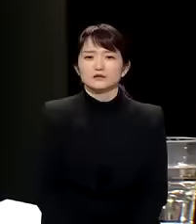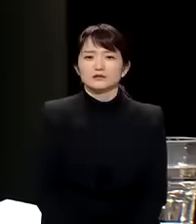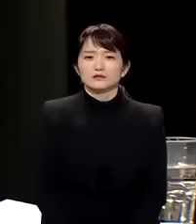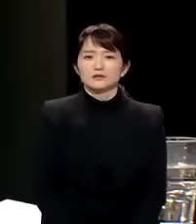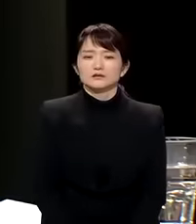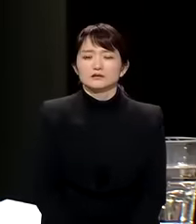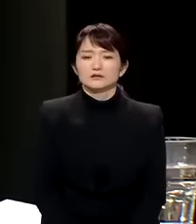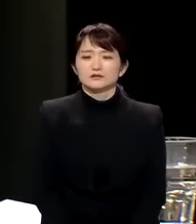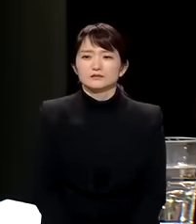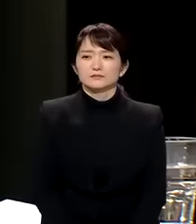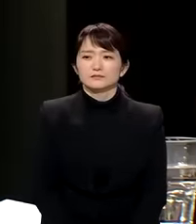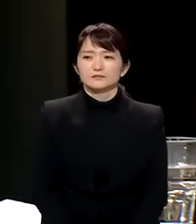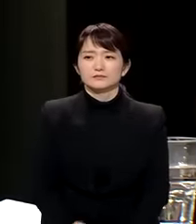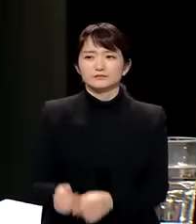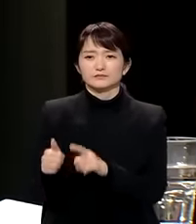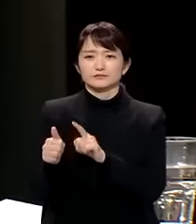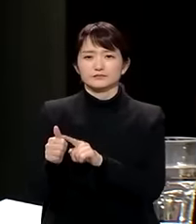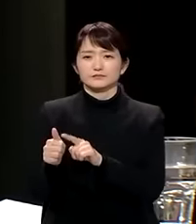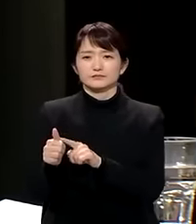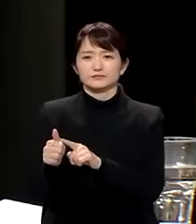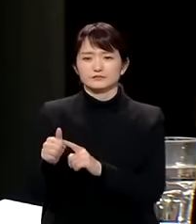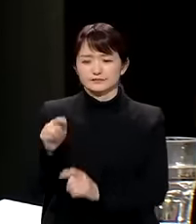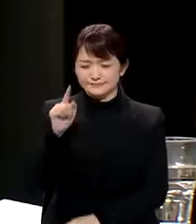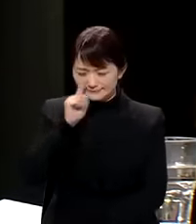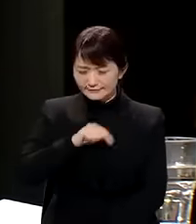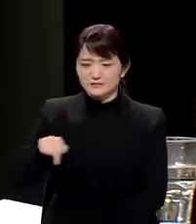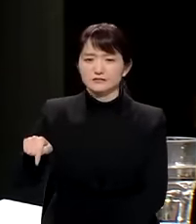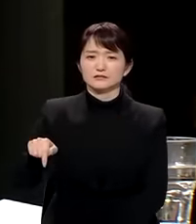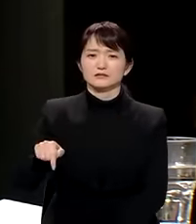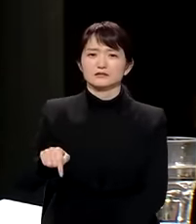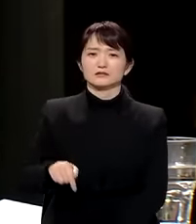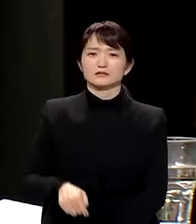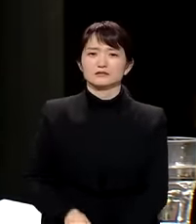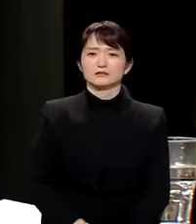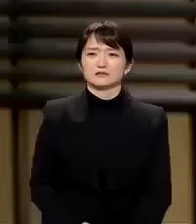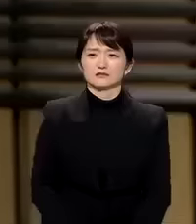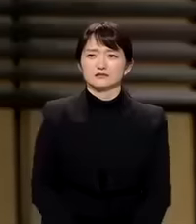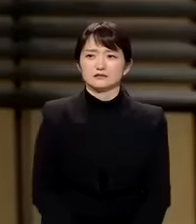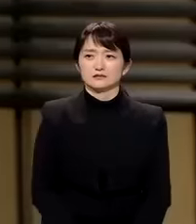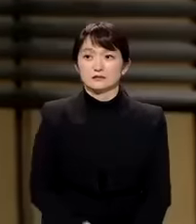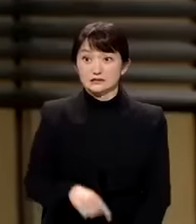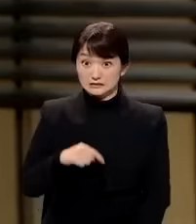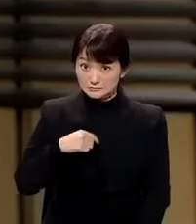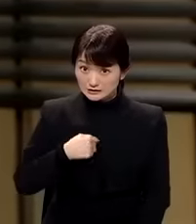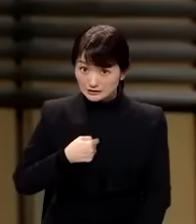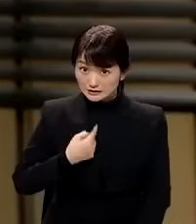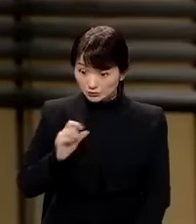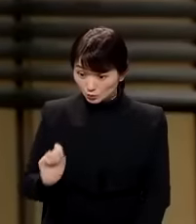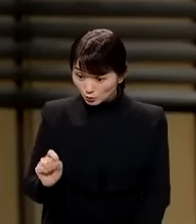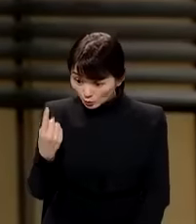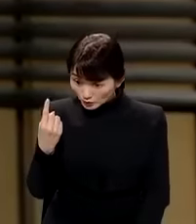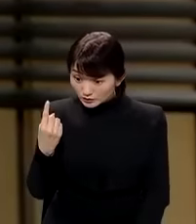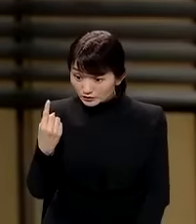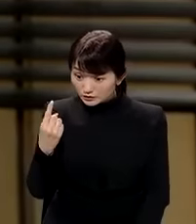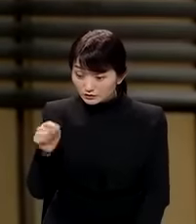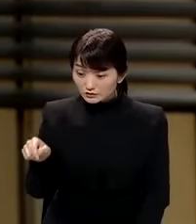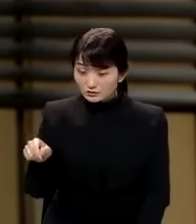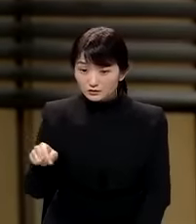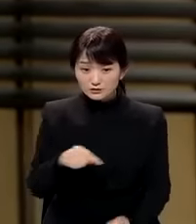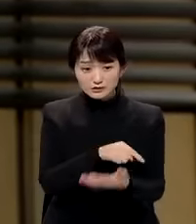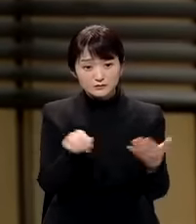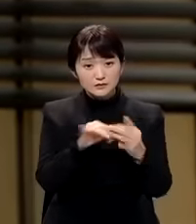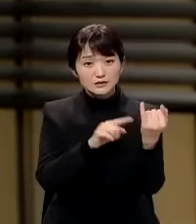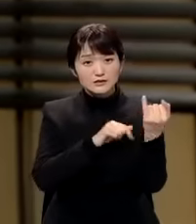참이 인간이 참 그렇구만요 그러게요 그렇게 정말 자기가 문제를 일으킨 거잖아요 그래서 피해자가 견다